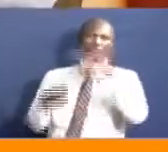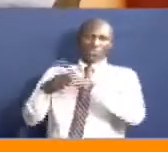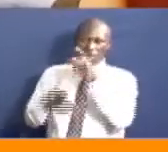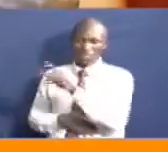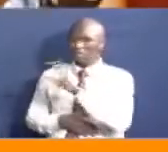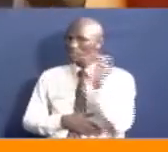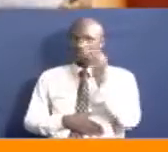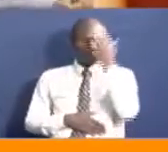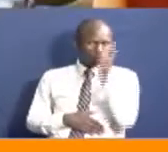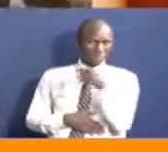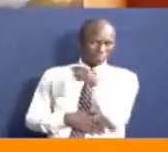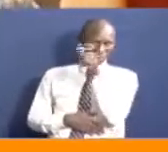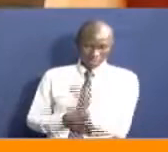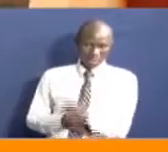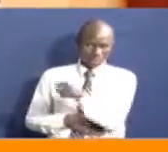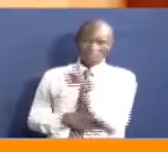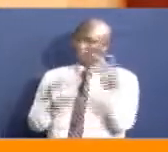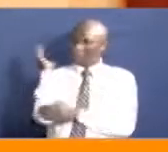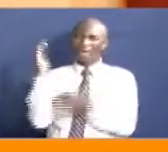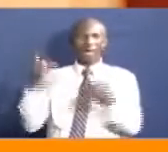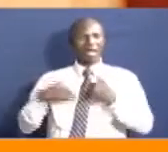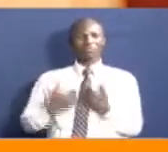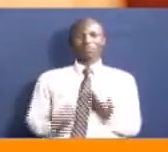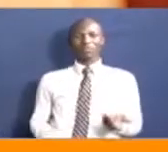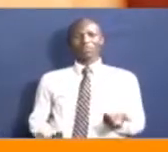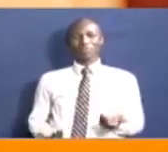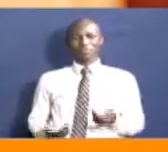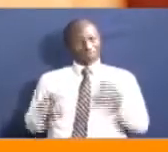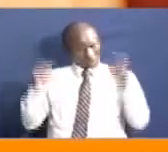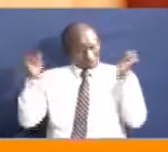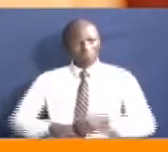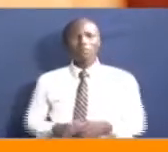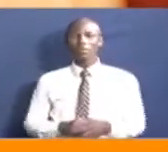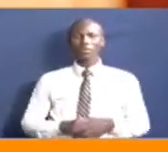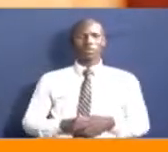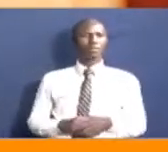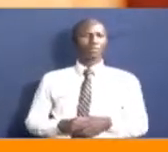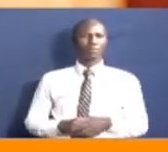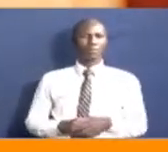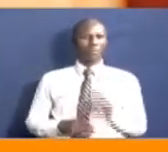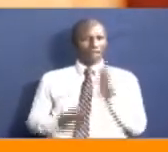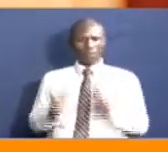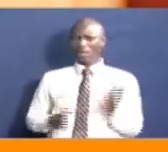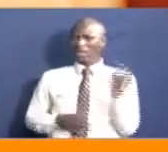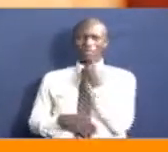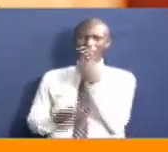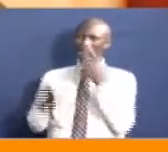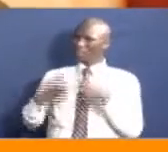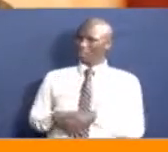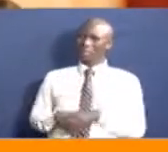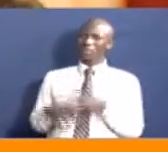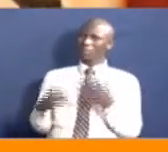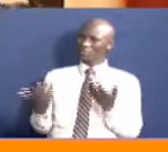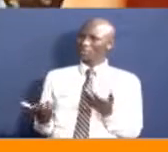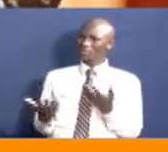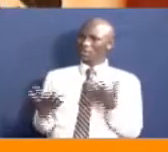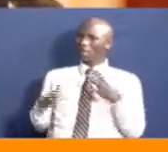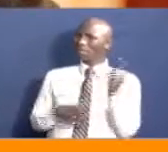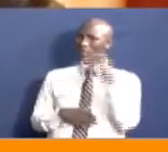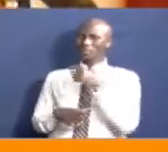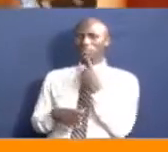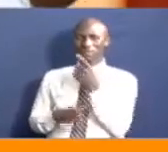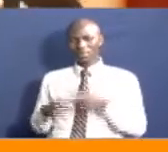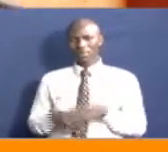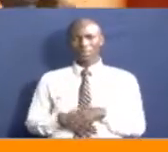kura because huyo ni mtu mbaya. Yes. Mundu ukoka kweandu. Mundu ukoka